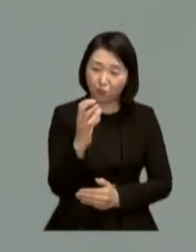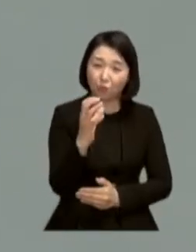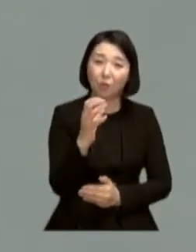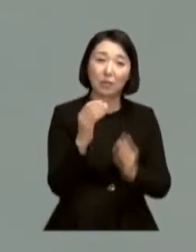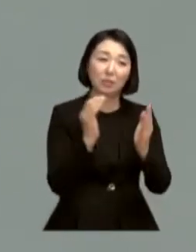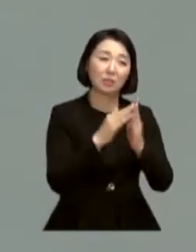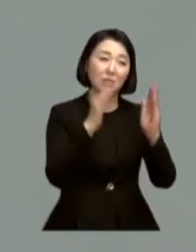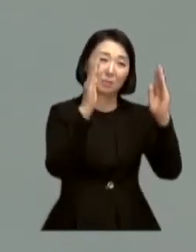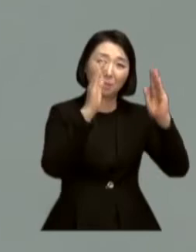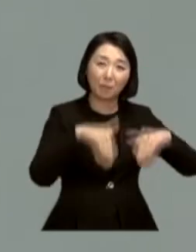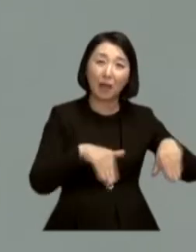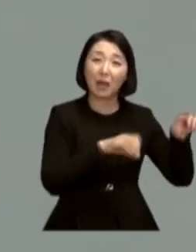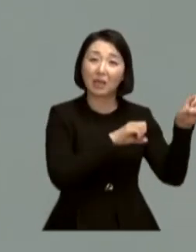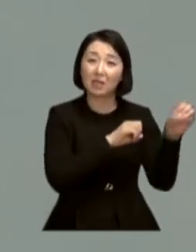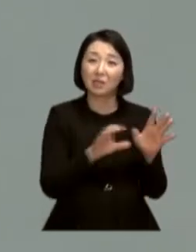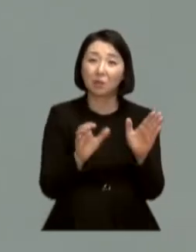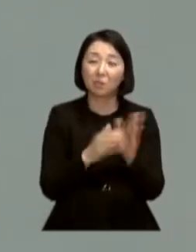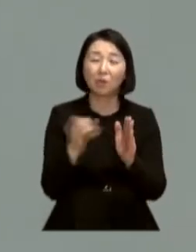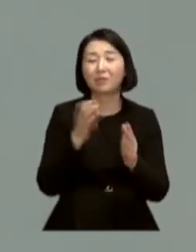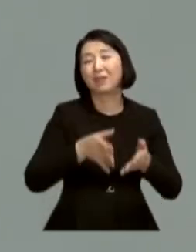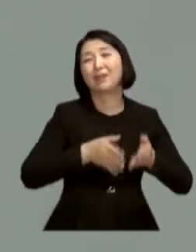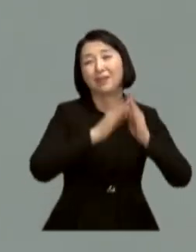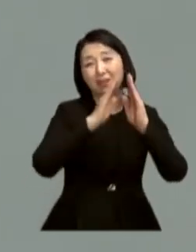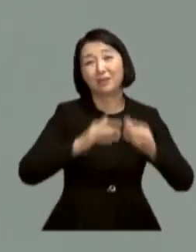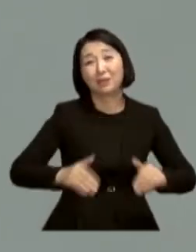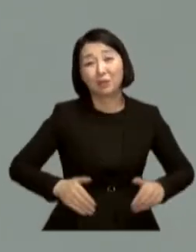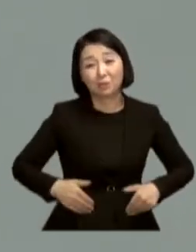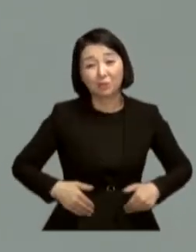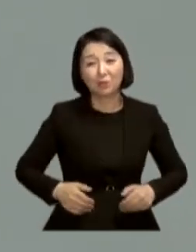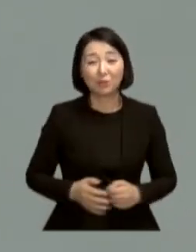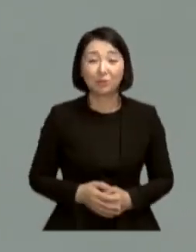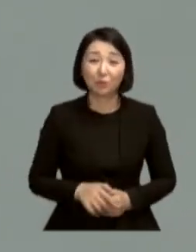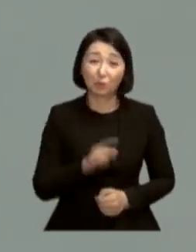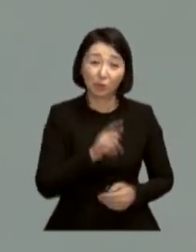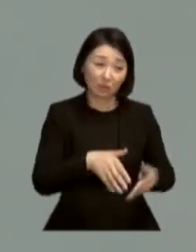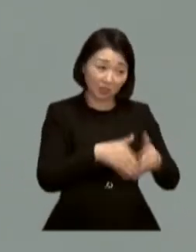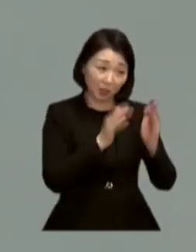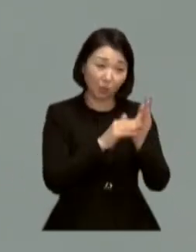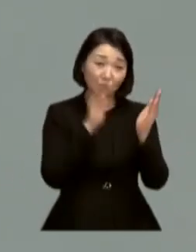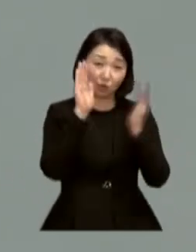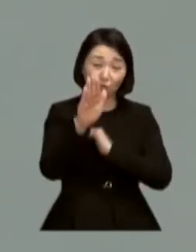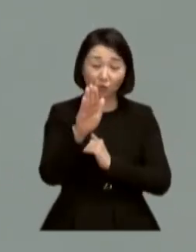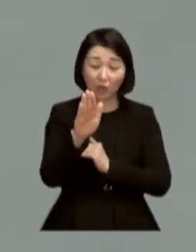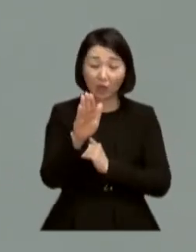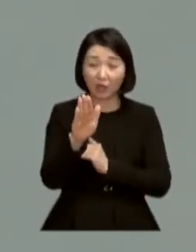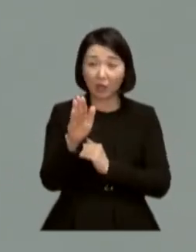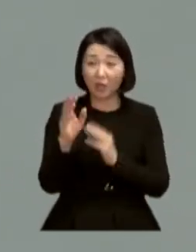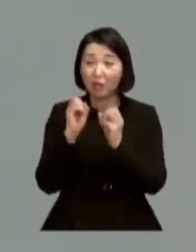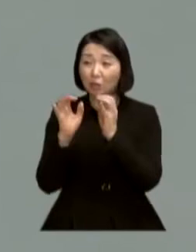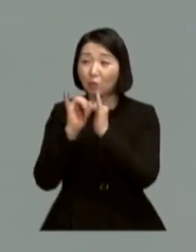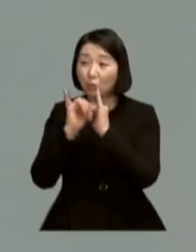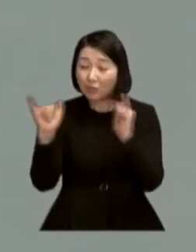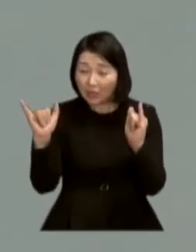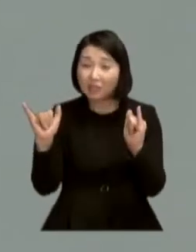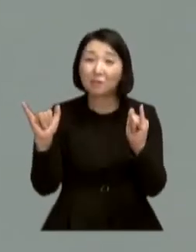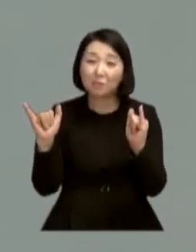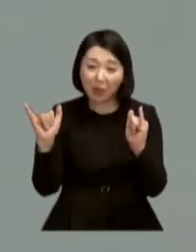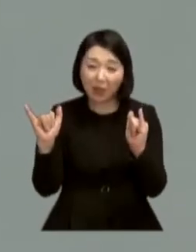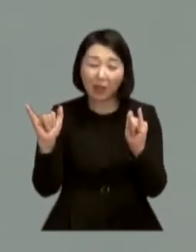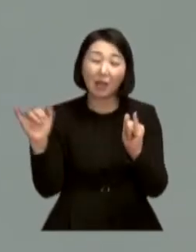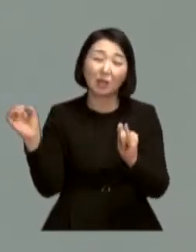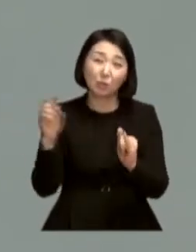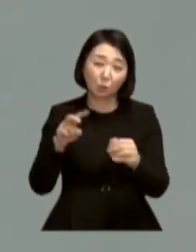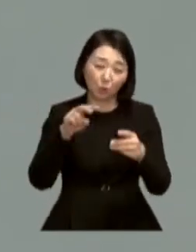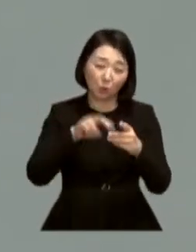또 집을 잃은 이들의 거처도 세워야 합니다. 그리고 이곳들을 세워진 후에 선교사님은 또 건축과